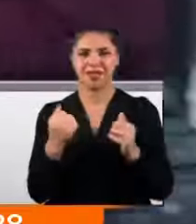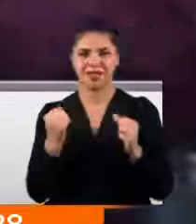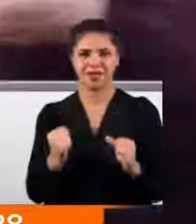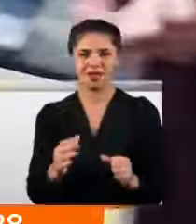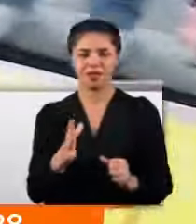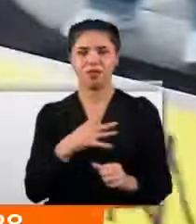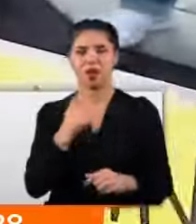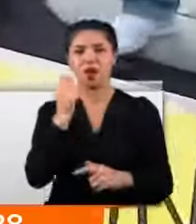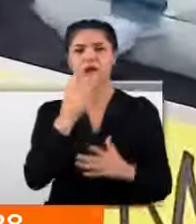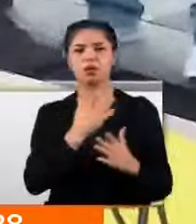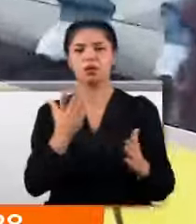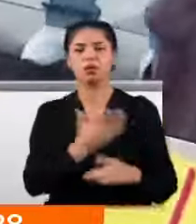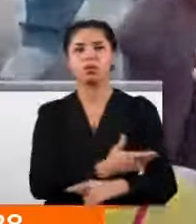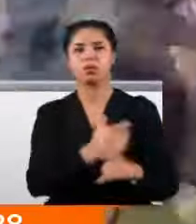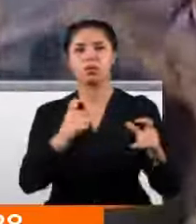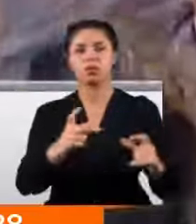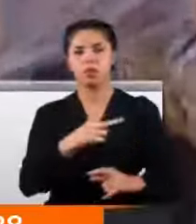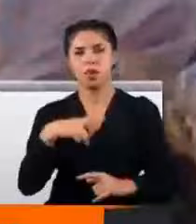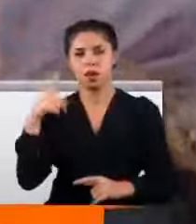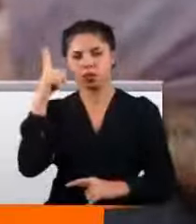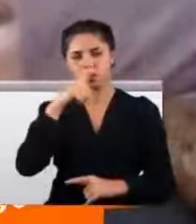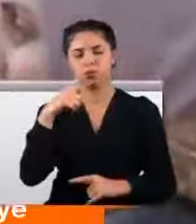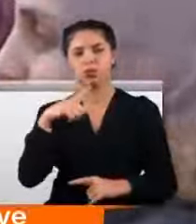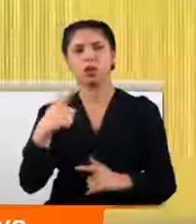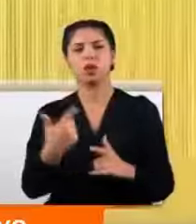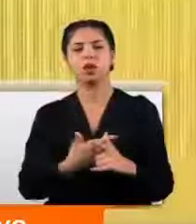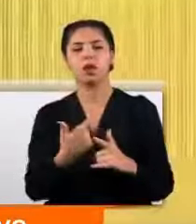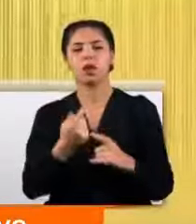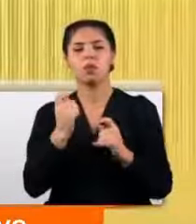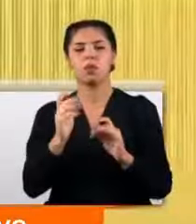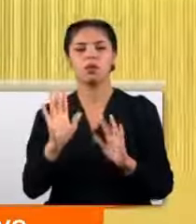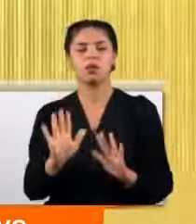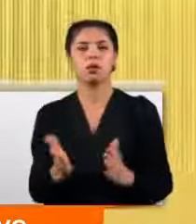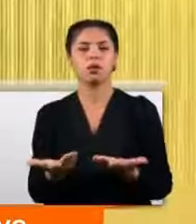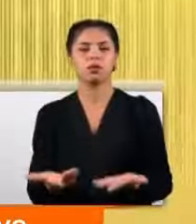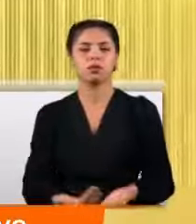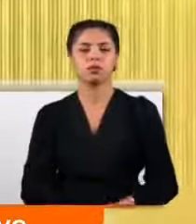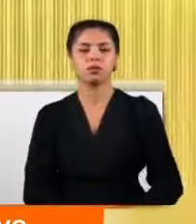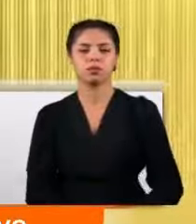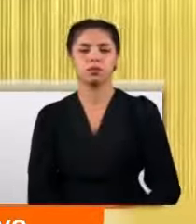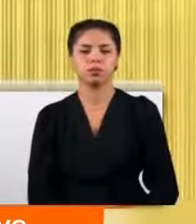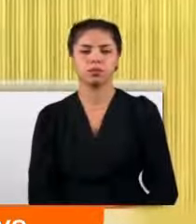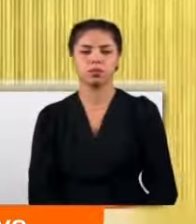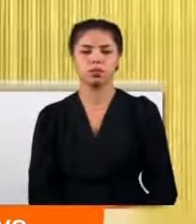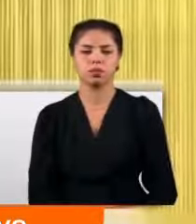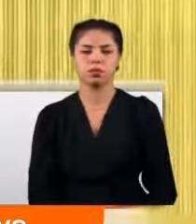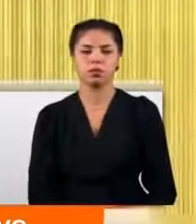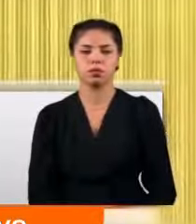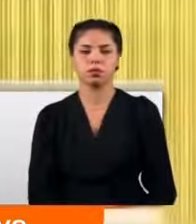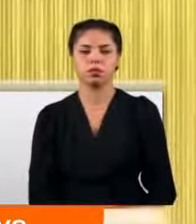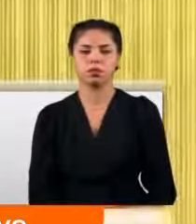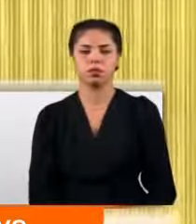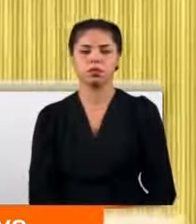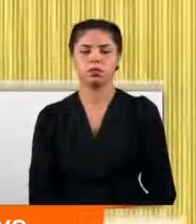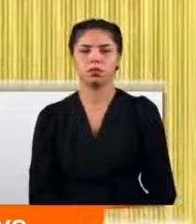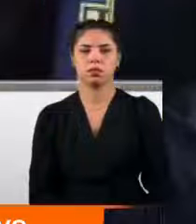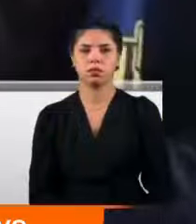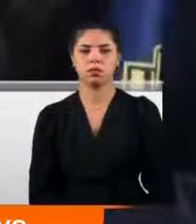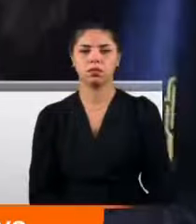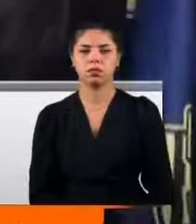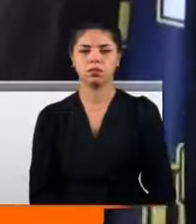Ankara Büyükşehir Belediyesi yüzünden kiraya mahkum olmaları Ankara'da bir tane borcumuz olana hak sahibi